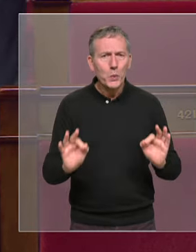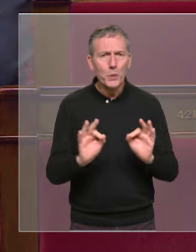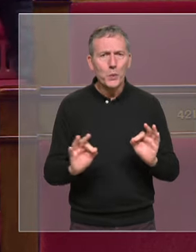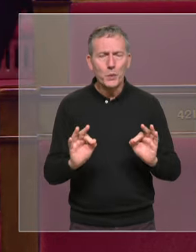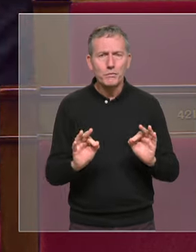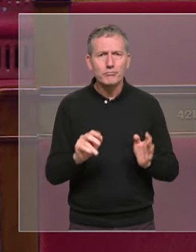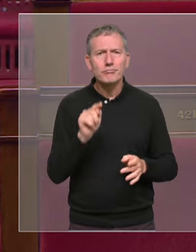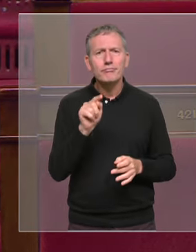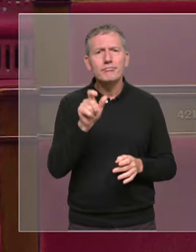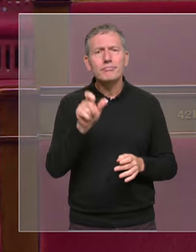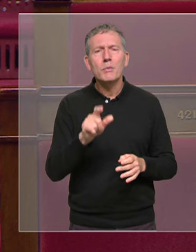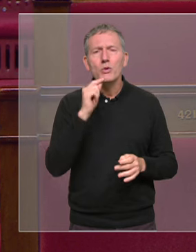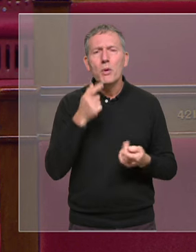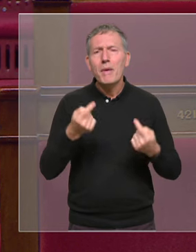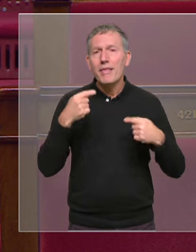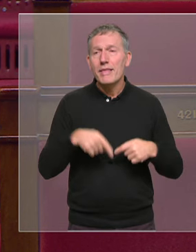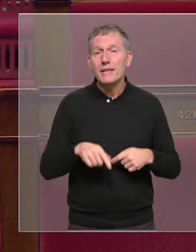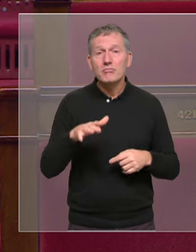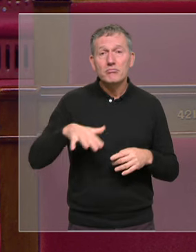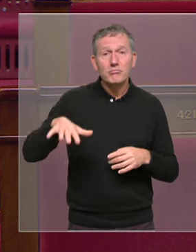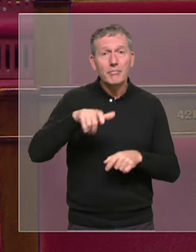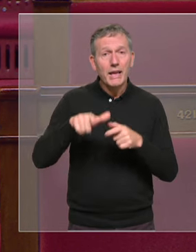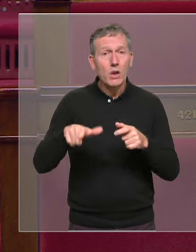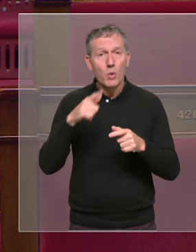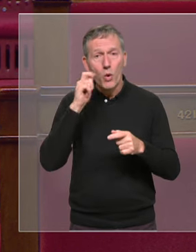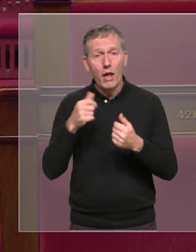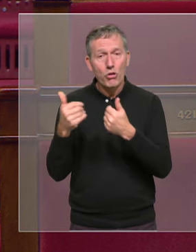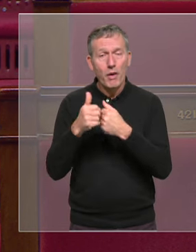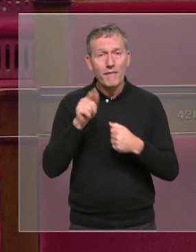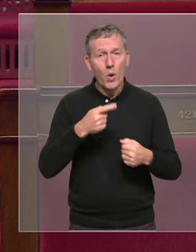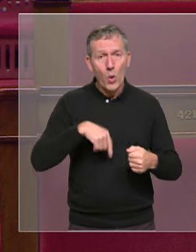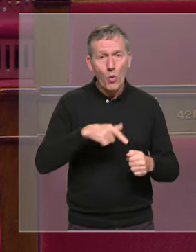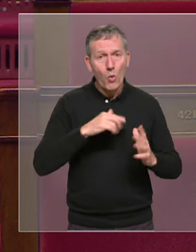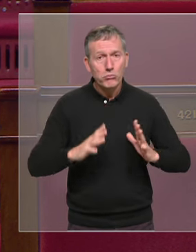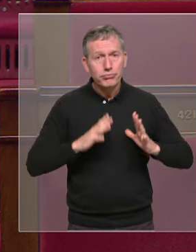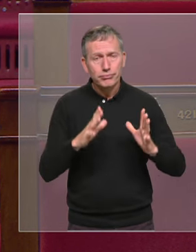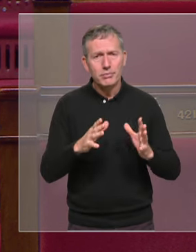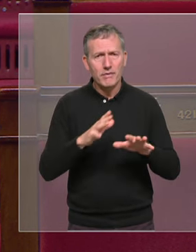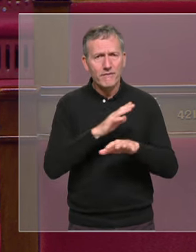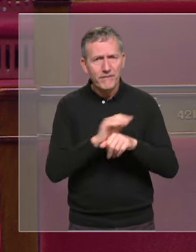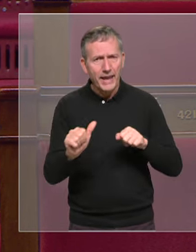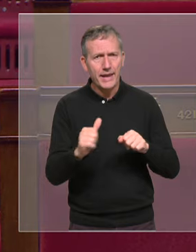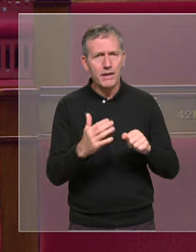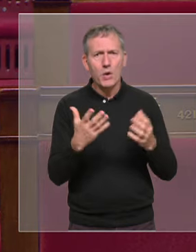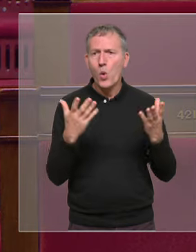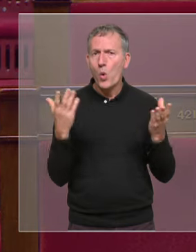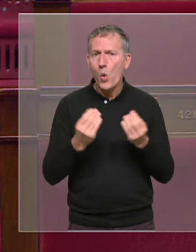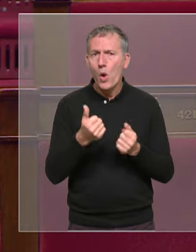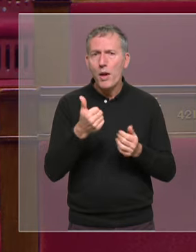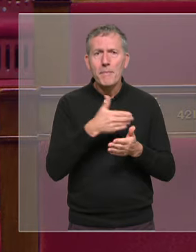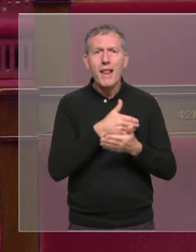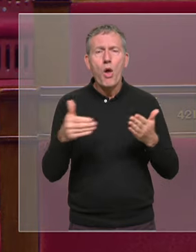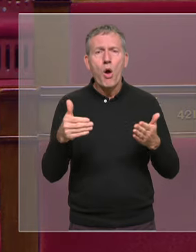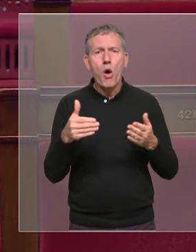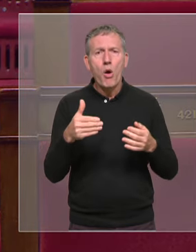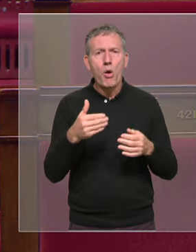Monsieur le ministre, ce que nous demandent les Ukrainiens, c'est simple, c'est de tenir les engagements. Ce qu'ils nous demandent, c'est où est le million d'obus promis